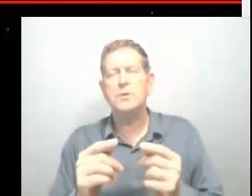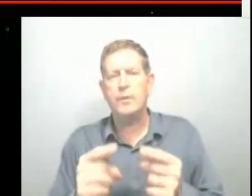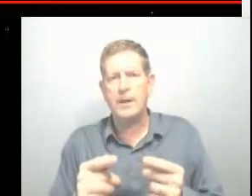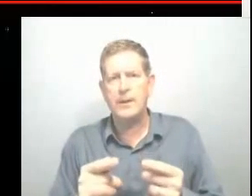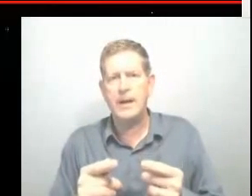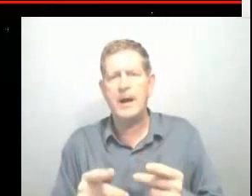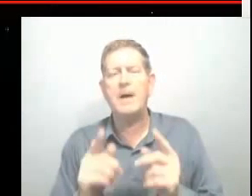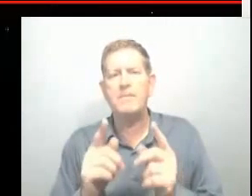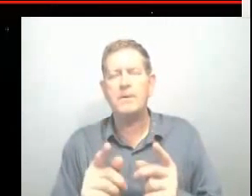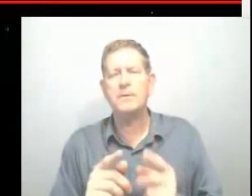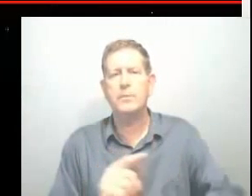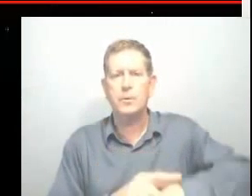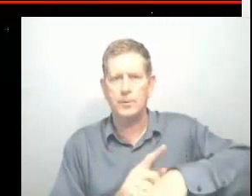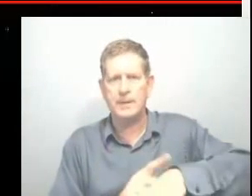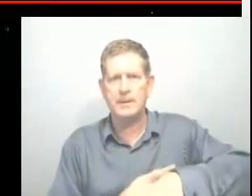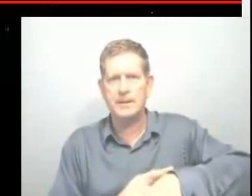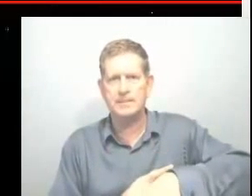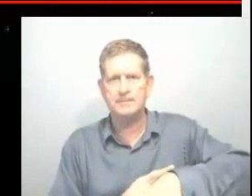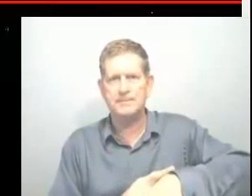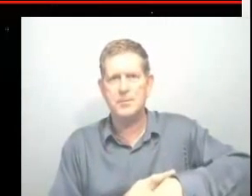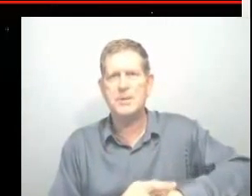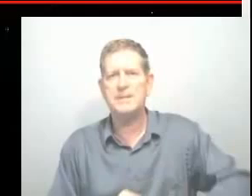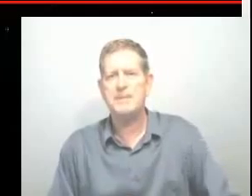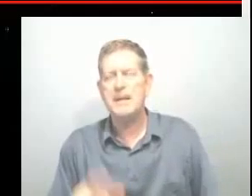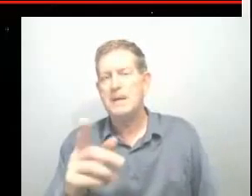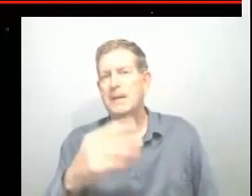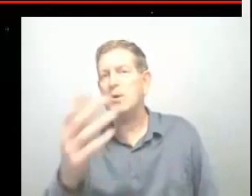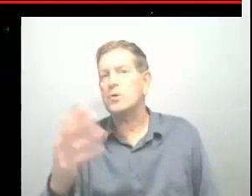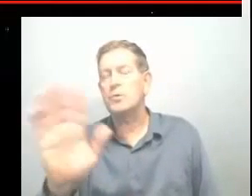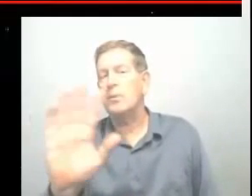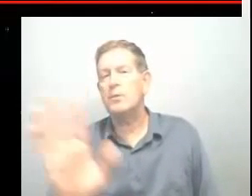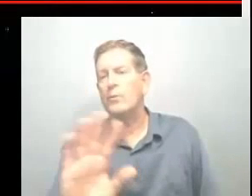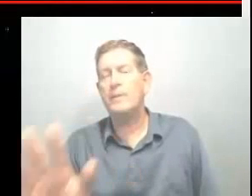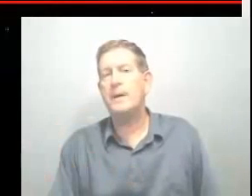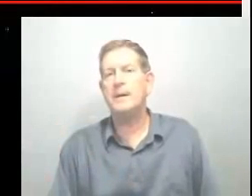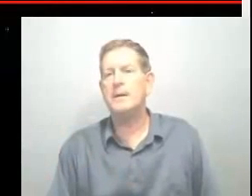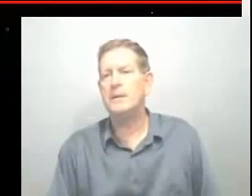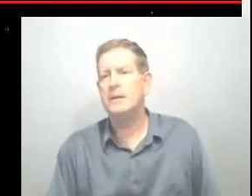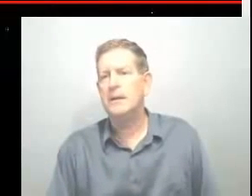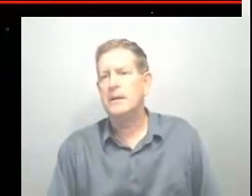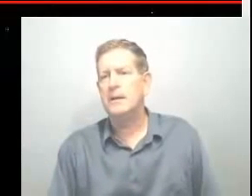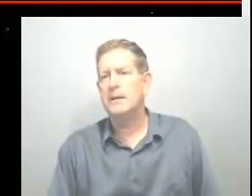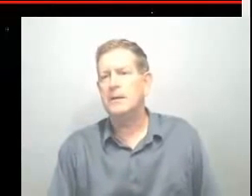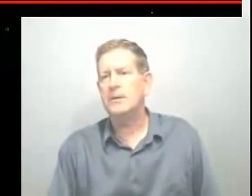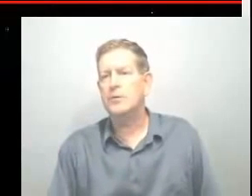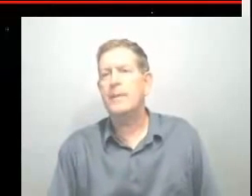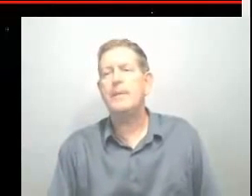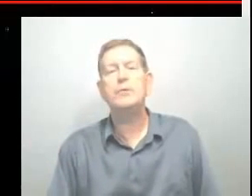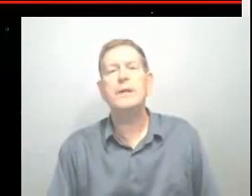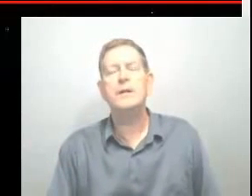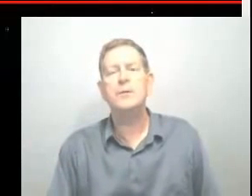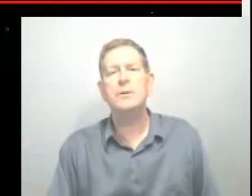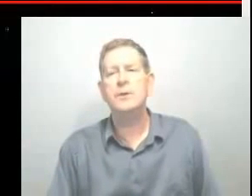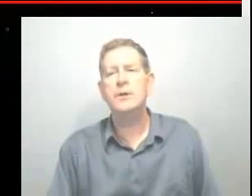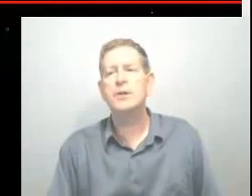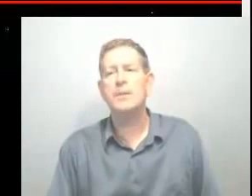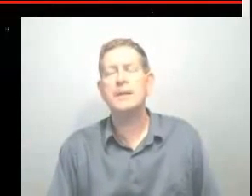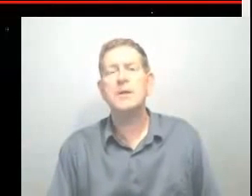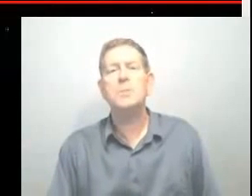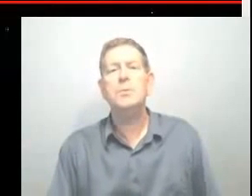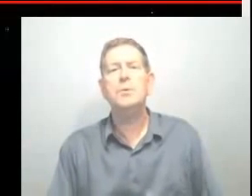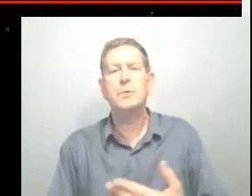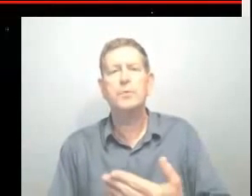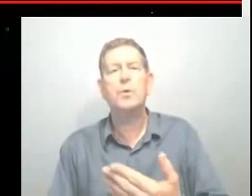l'étude du vocabulaire avant de vous chronométrer. Hein. Ok. Maintenant, on va pas, je ne vais pas vous donner le